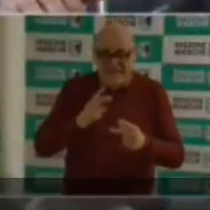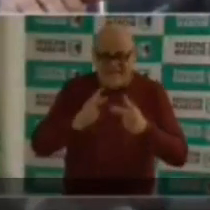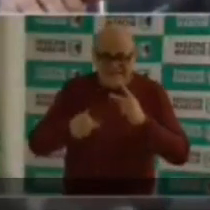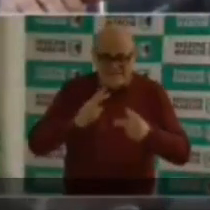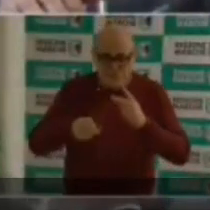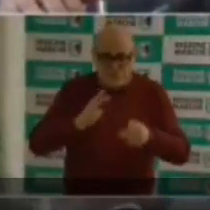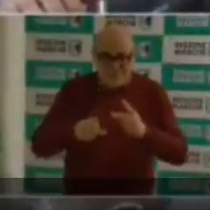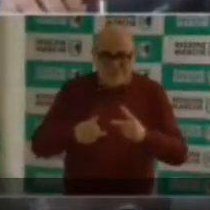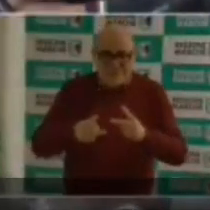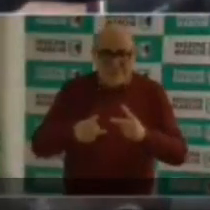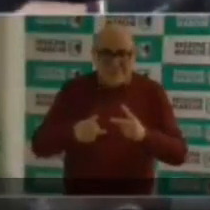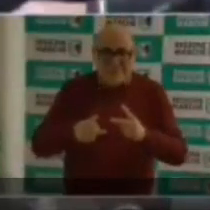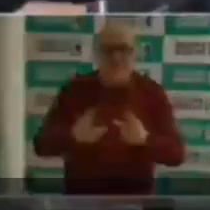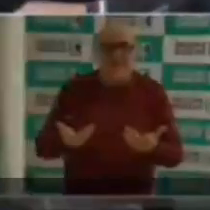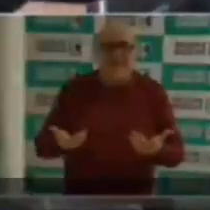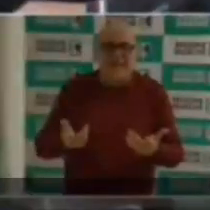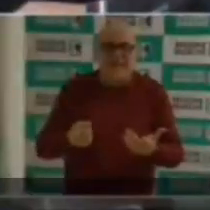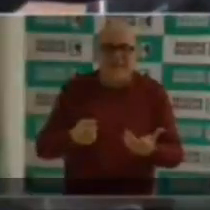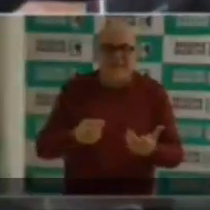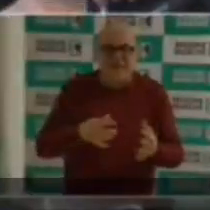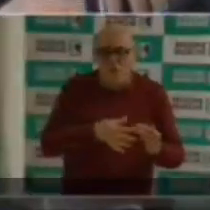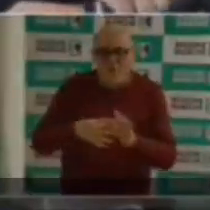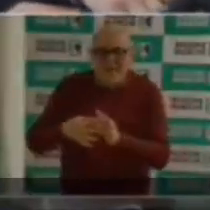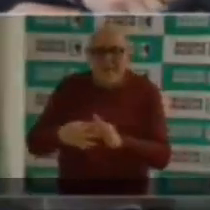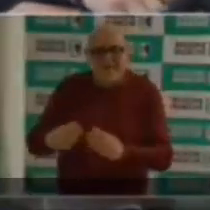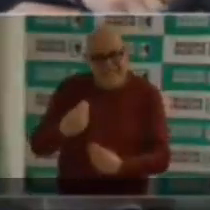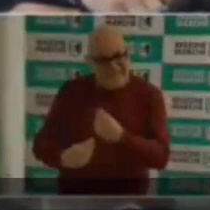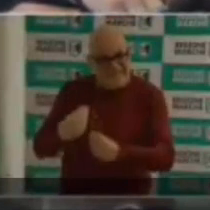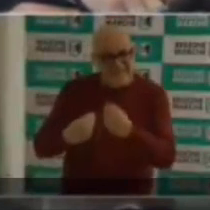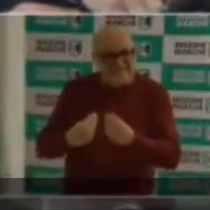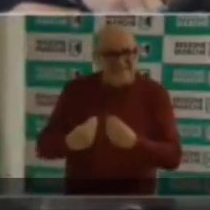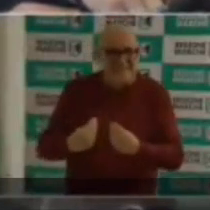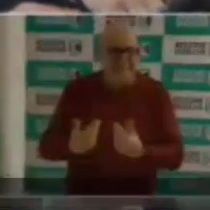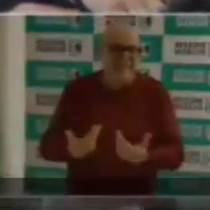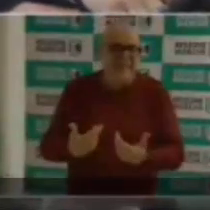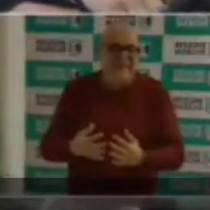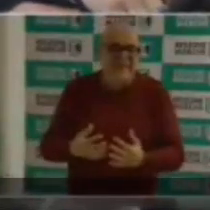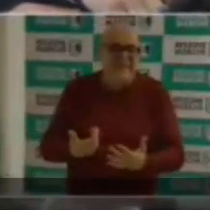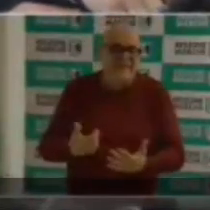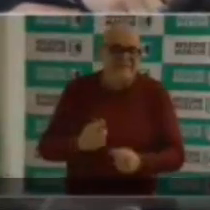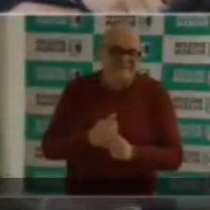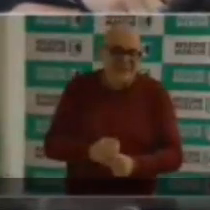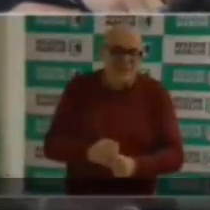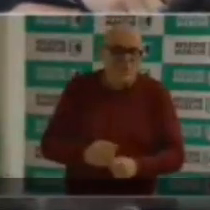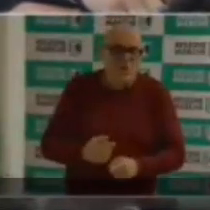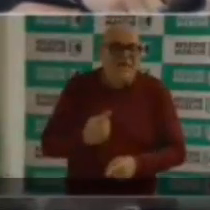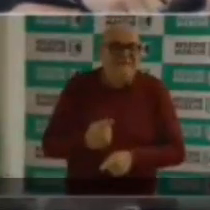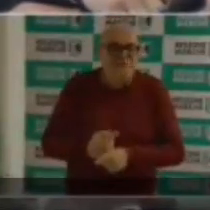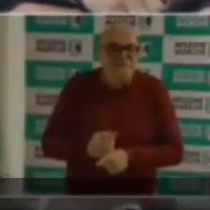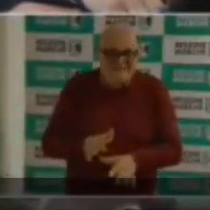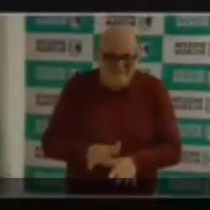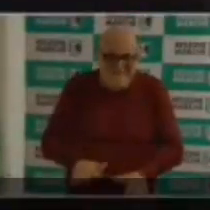però vengono da richieste che appunto sono delle esigenze, proprio della